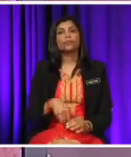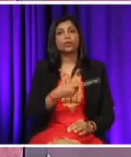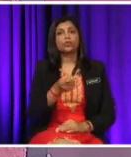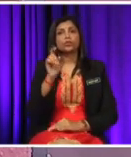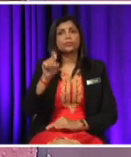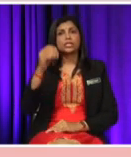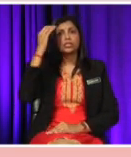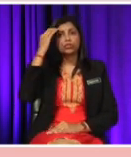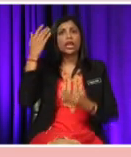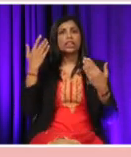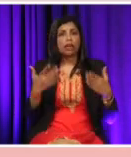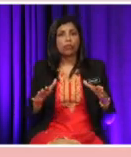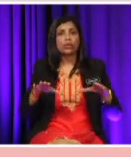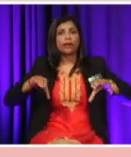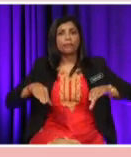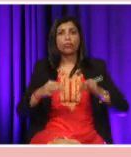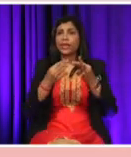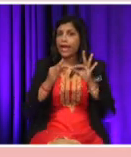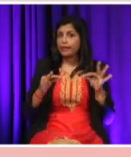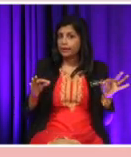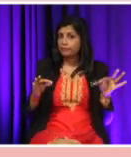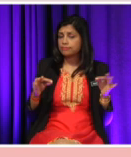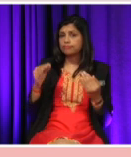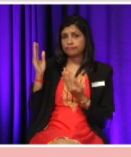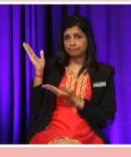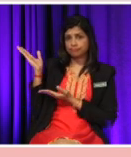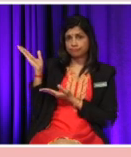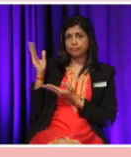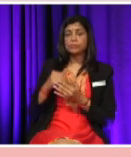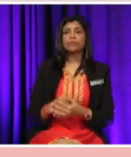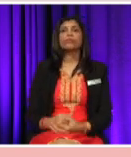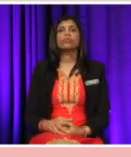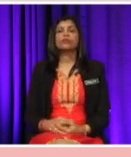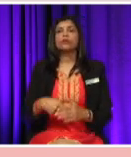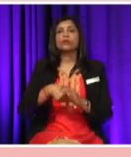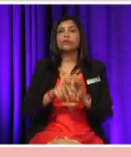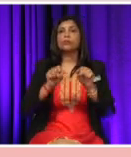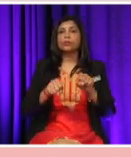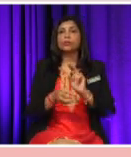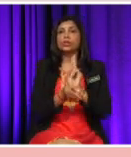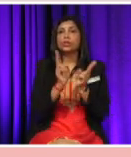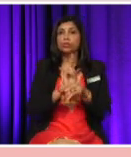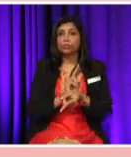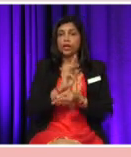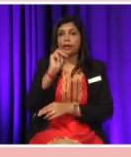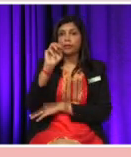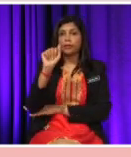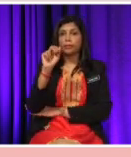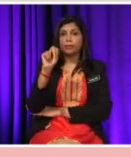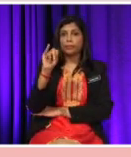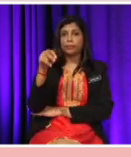suhu suatu gas mempengaruhi isi padu gas di mana tomboli ubah dimanipulasikan mempengaruhi